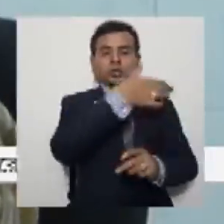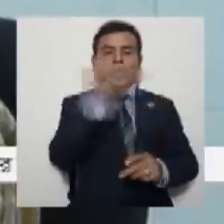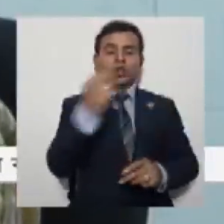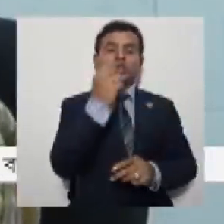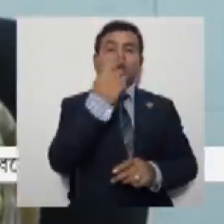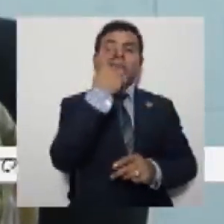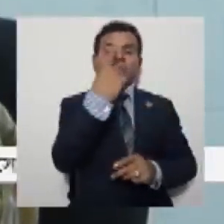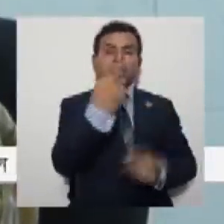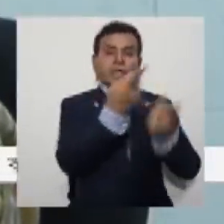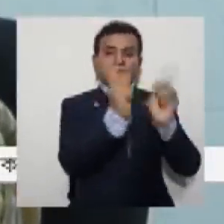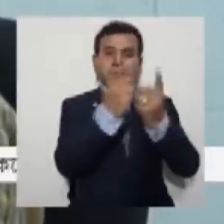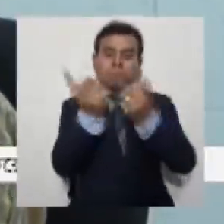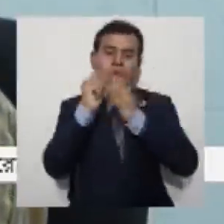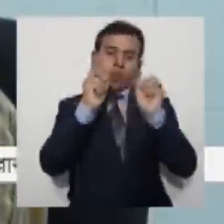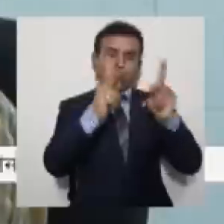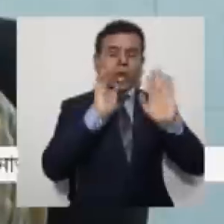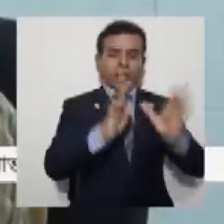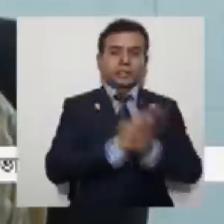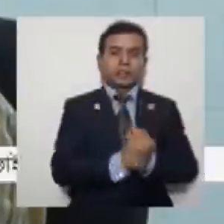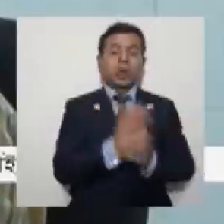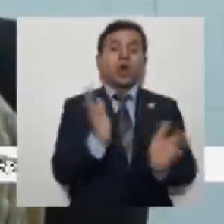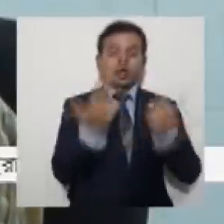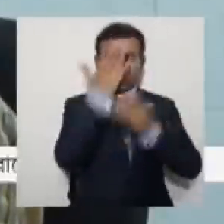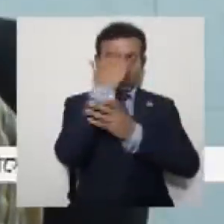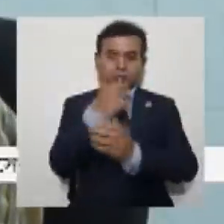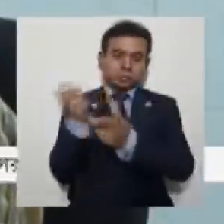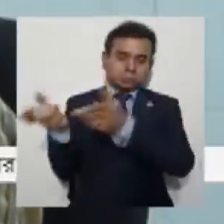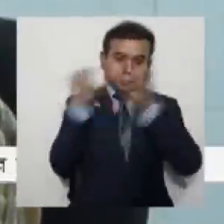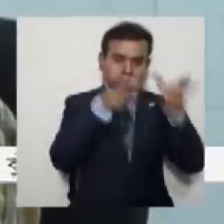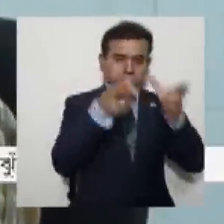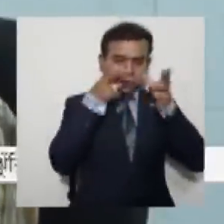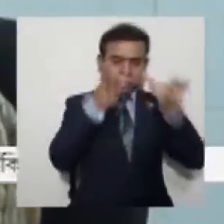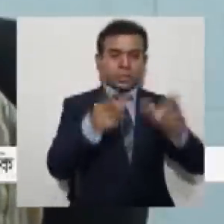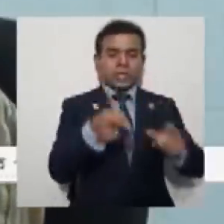সেবা প্রদান করা যায় 30,635 জনকে।